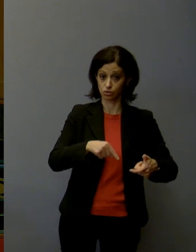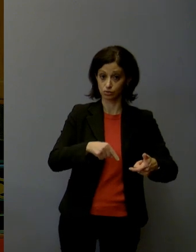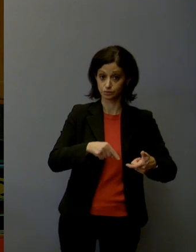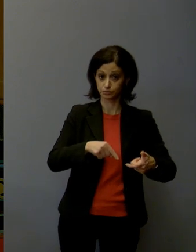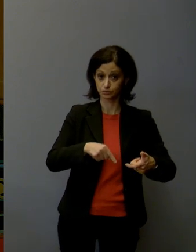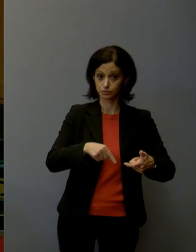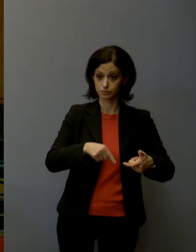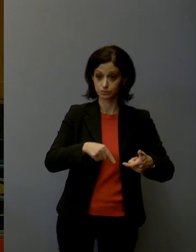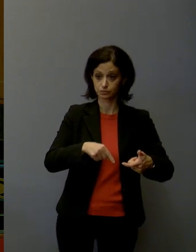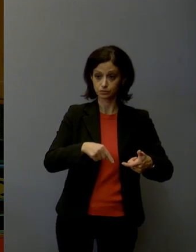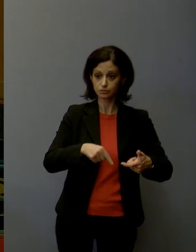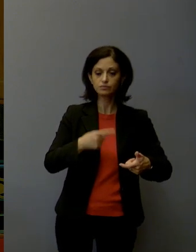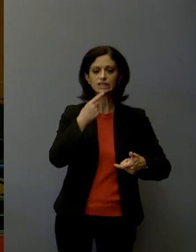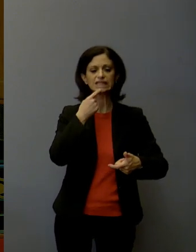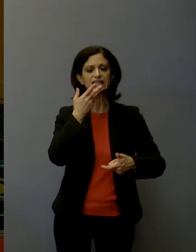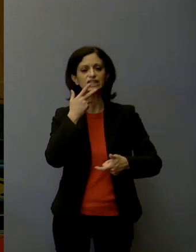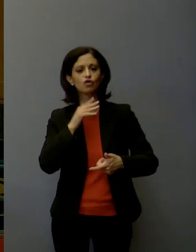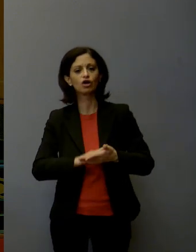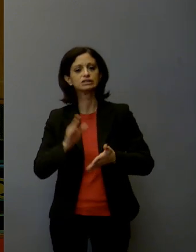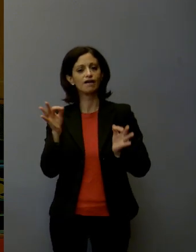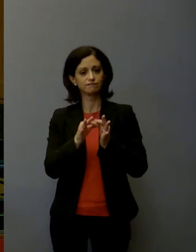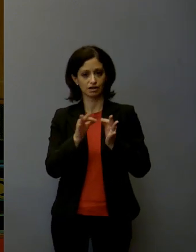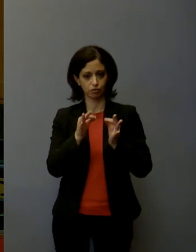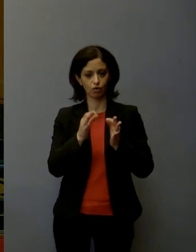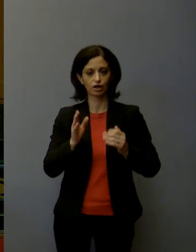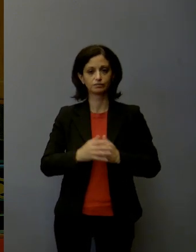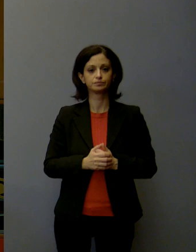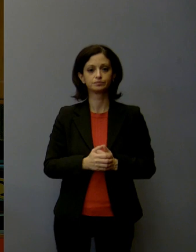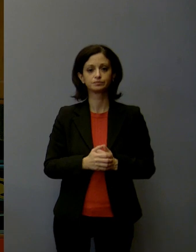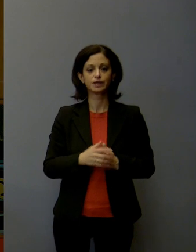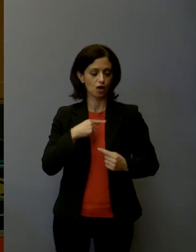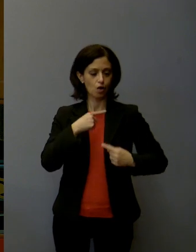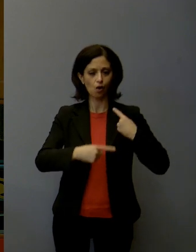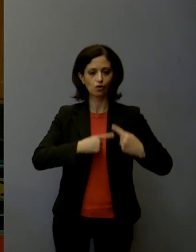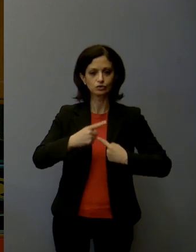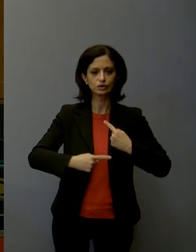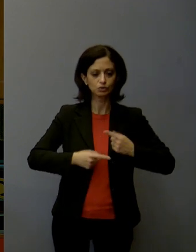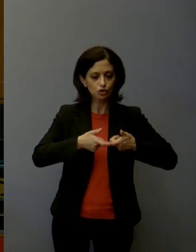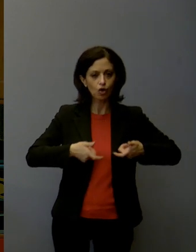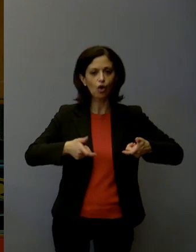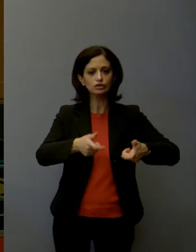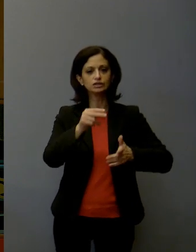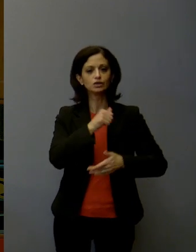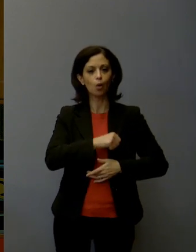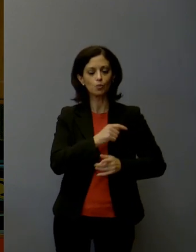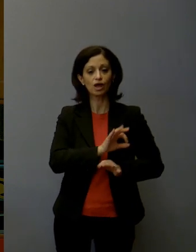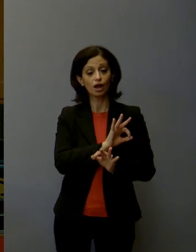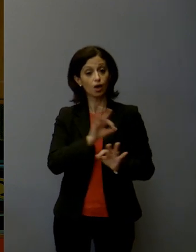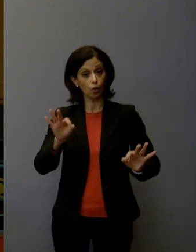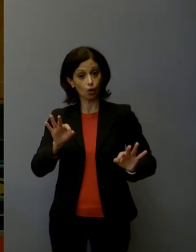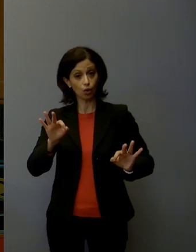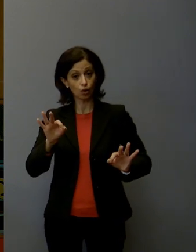allora chi vota a favore per la continuazione del consiglio comunale oppure